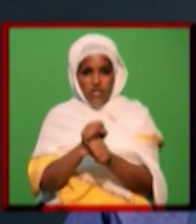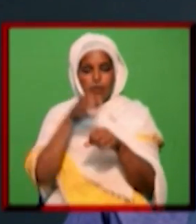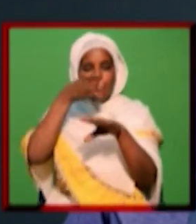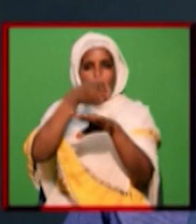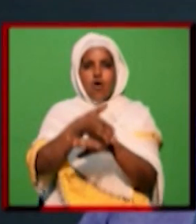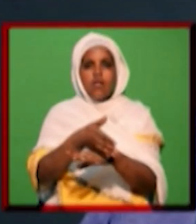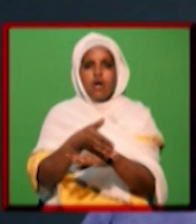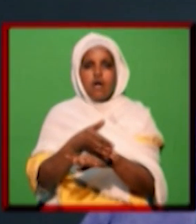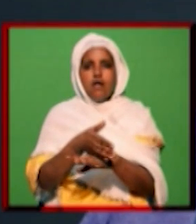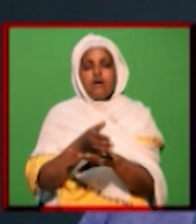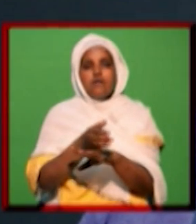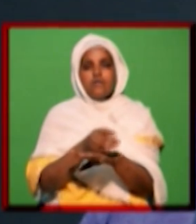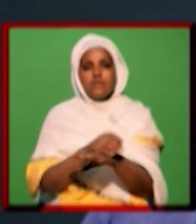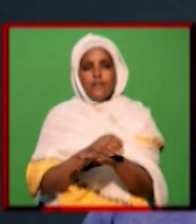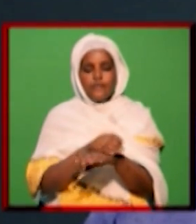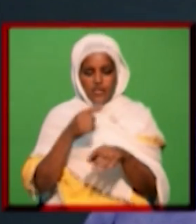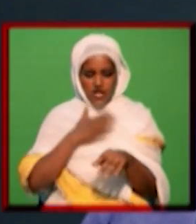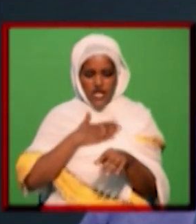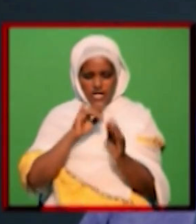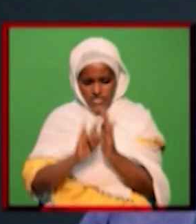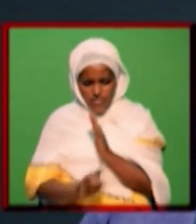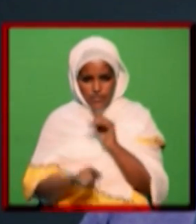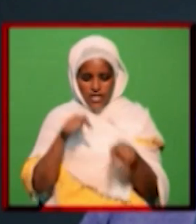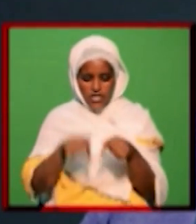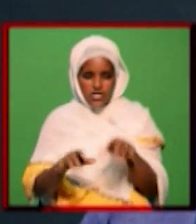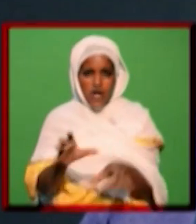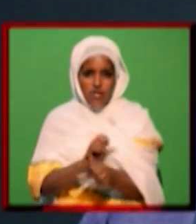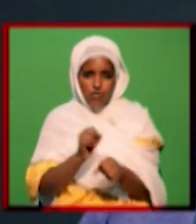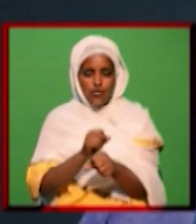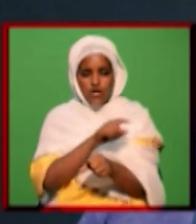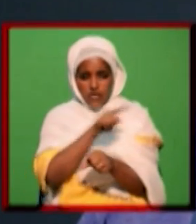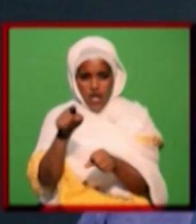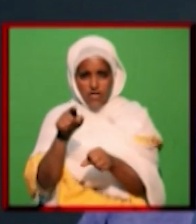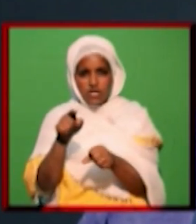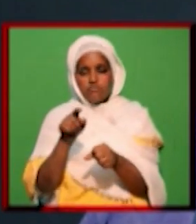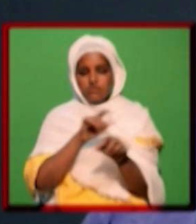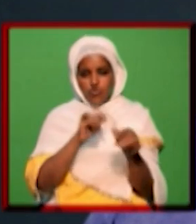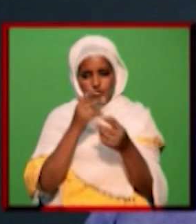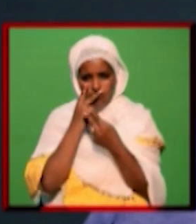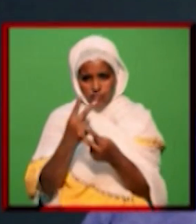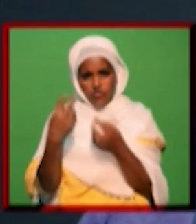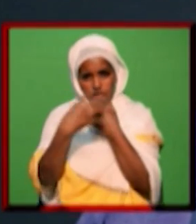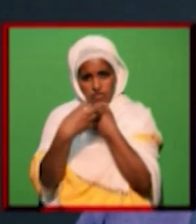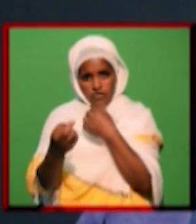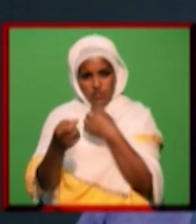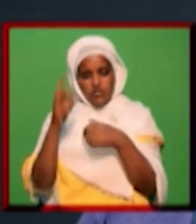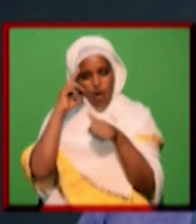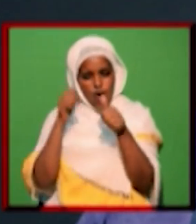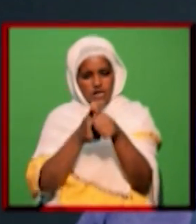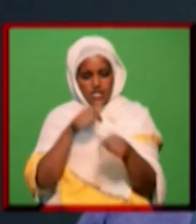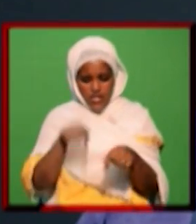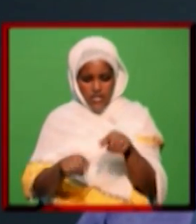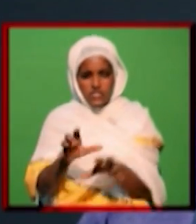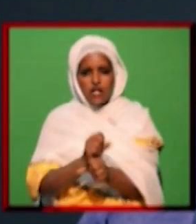ካጠባቸው በኋላ እኔ መምራችን ሲሆን ዝቅብዬ የእግራቸውን ካጠብኩ እናንተ ከማውት ግብሩ እናንተም የደቀም ዛብሩትን